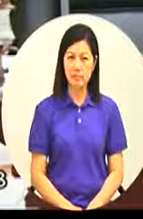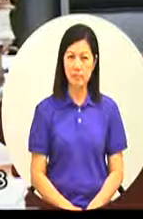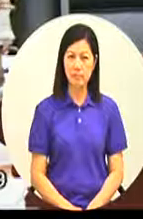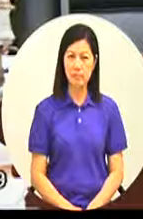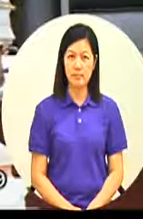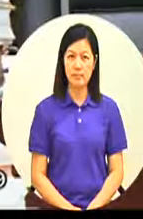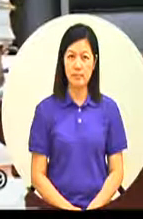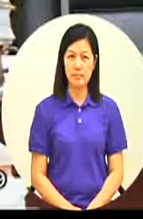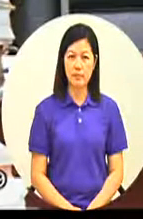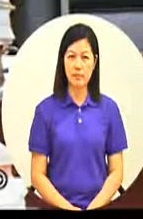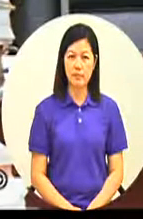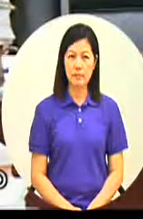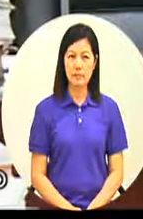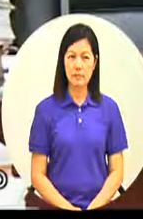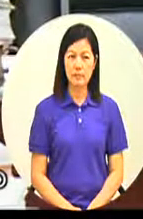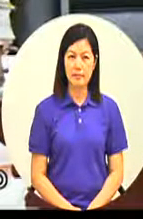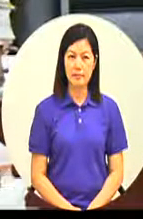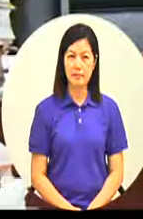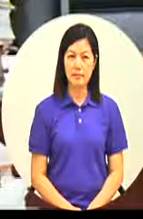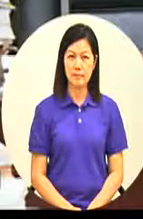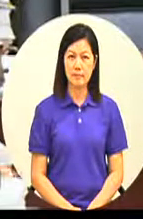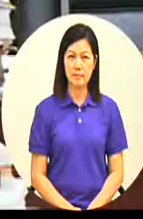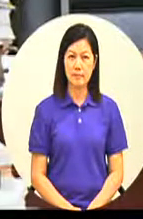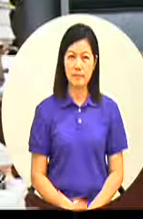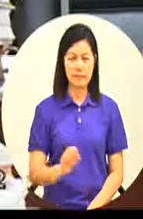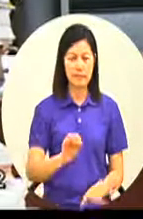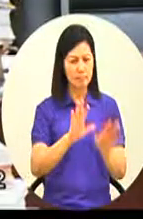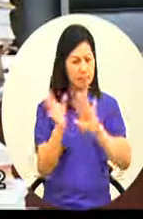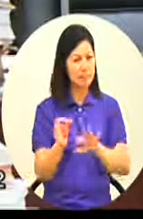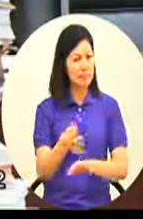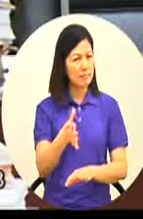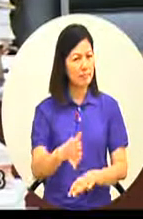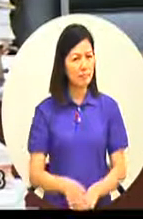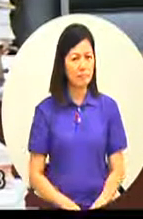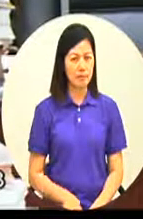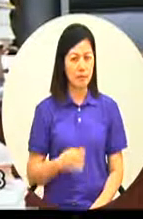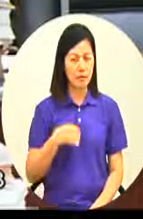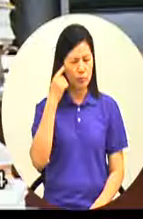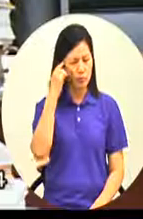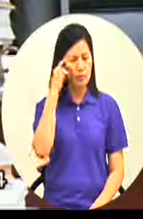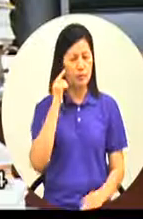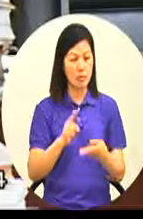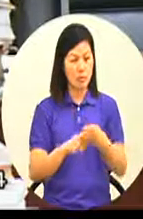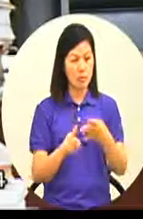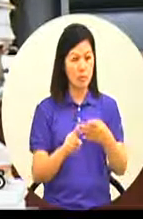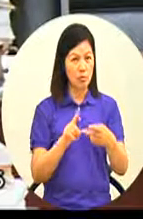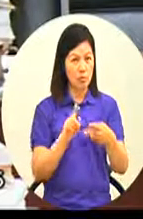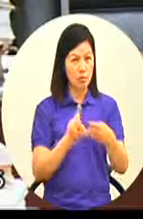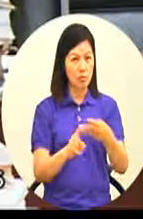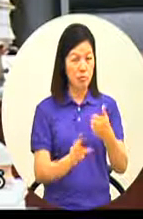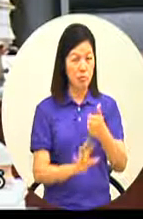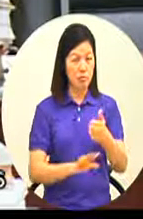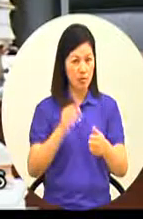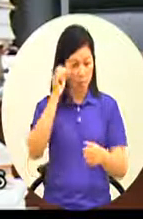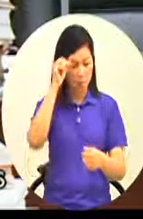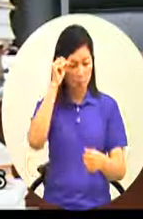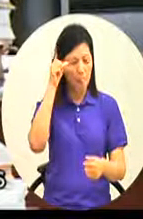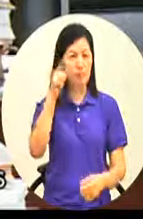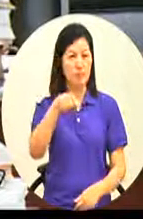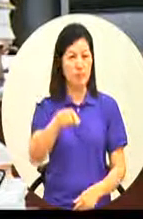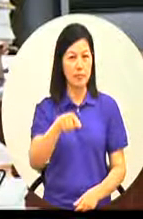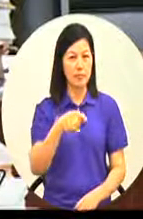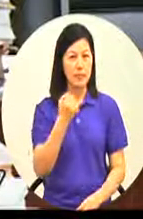那写来啊呢？ 问他们有谁？ 哦，我觉得这个是，我觉得主委你有智慧哈，有这个，我相信你也了解这个。 没有办法，